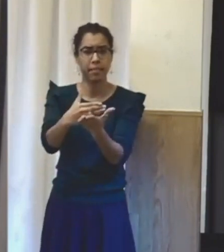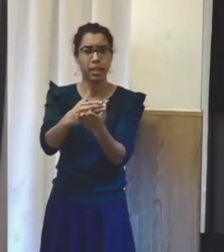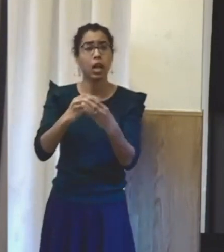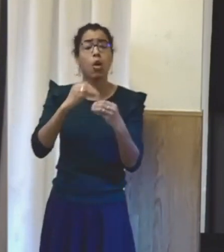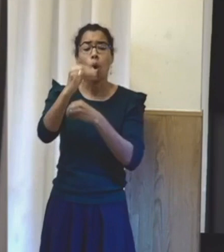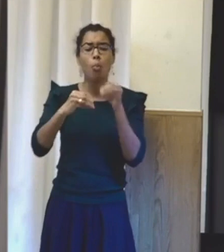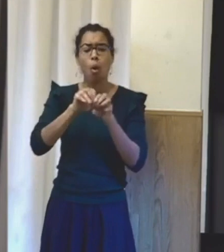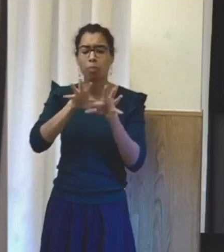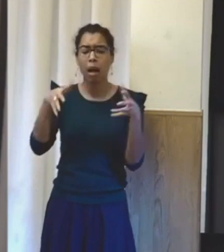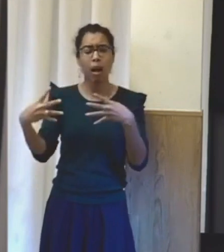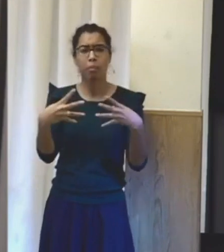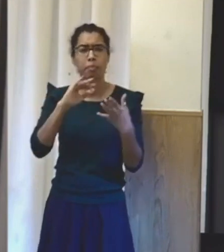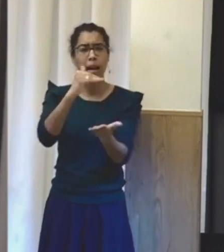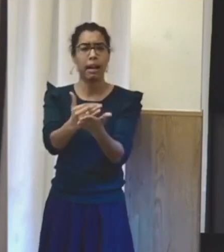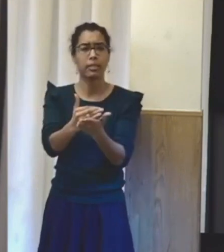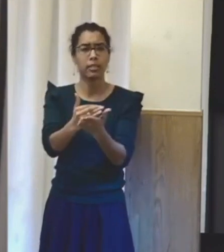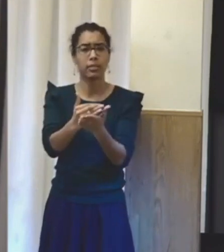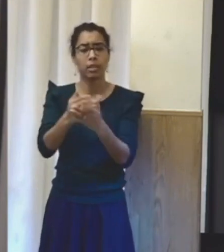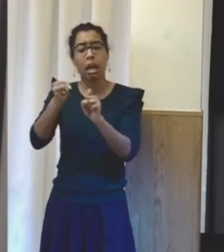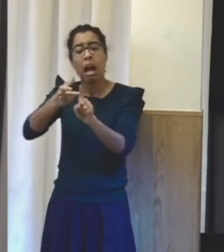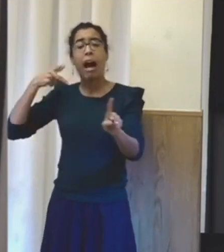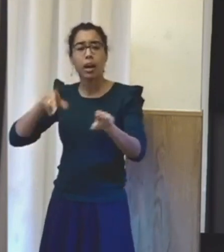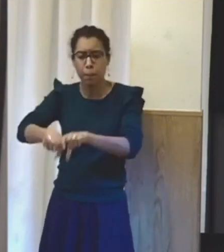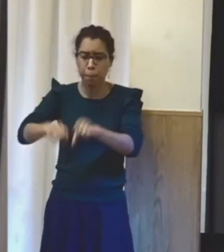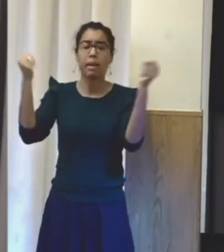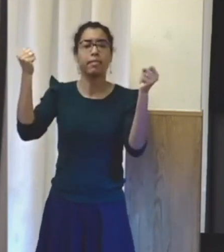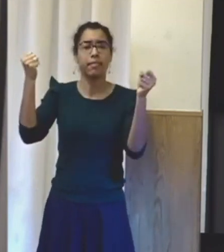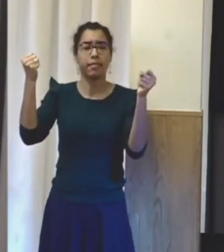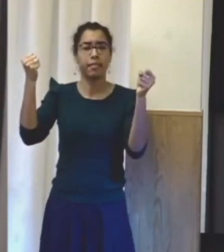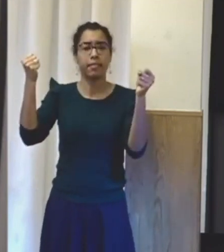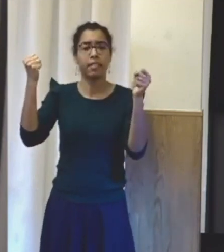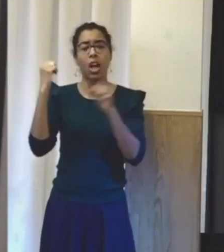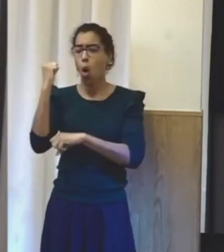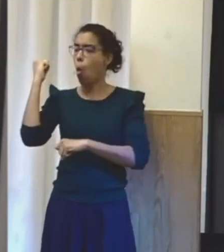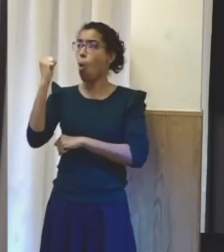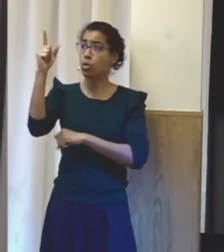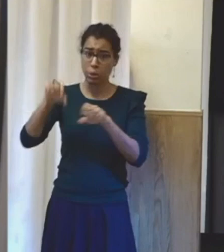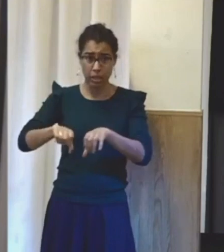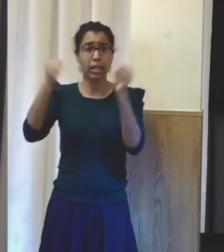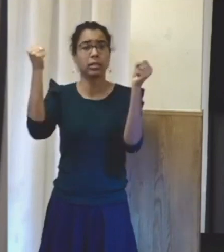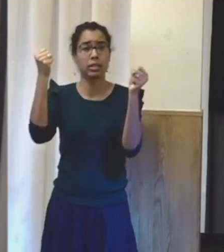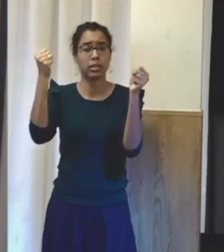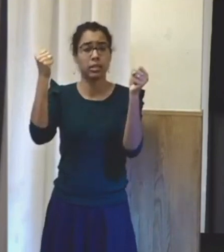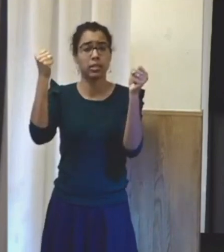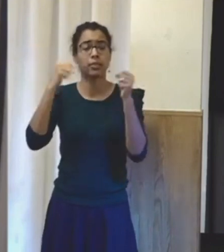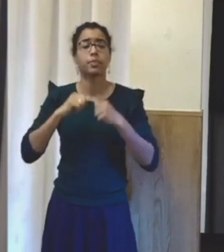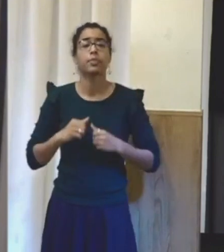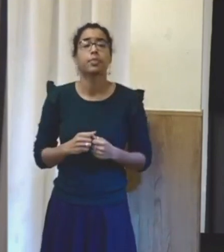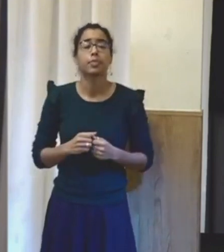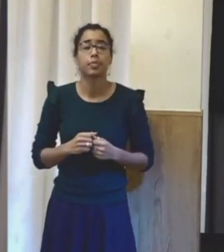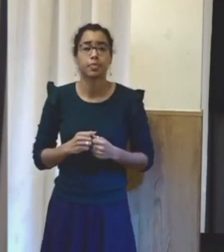terre. Il a brisé l'arc et il a rompu la lance. Il a consumé par le